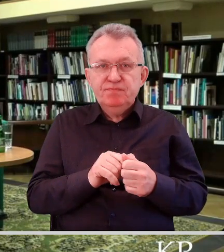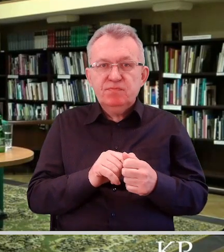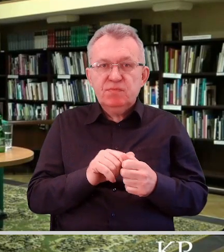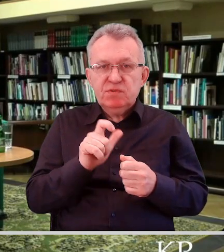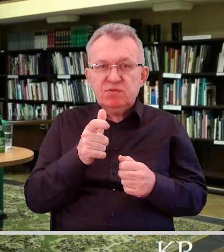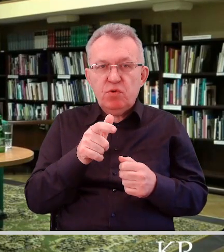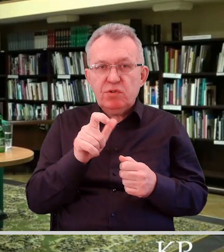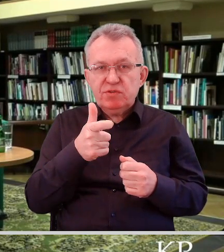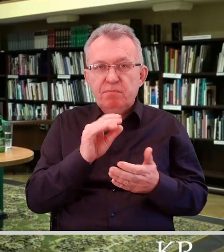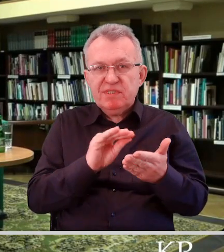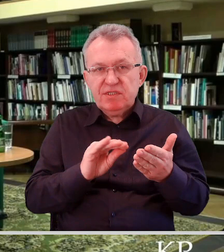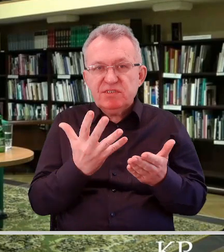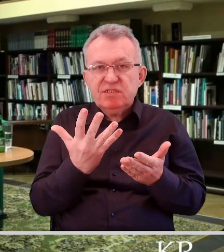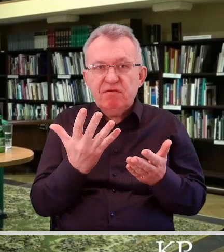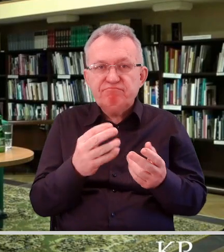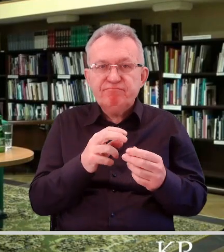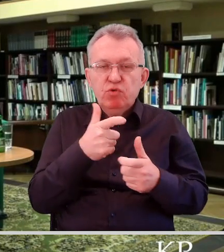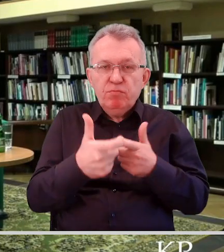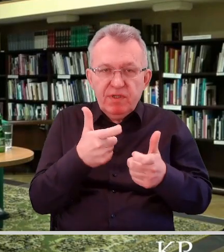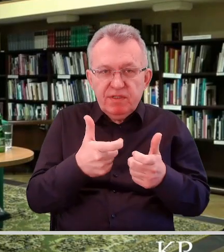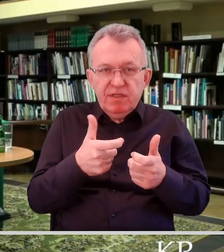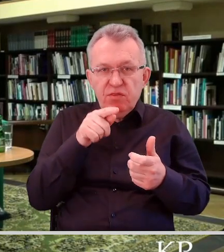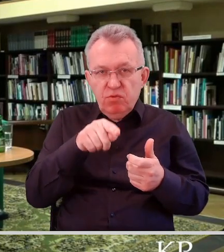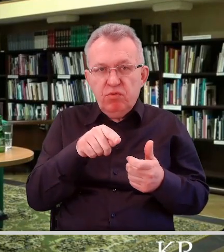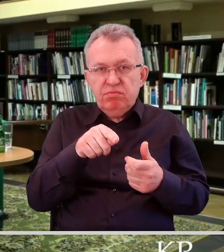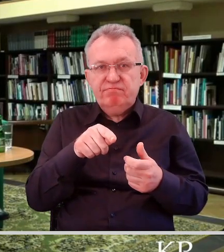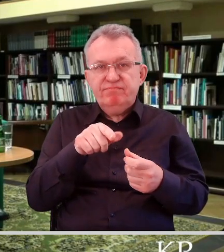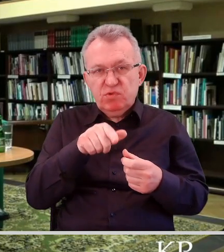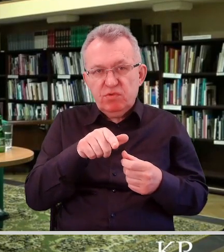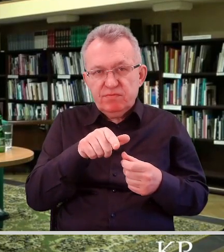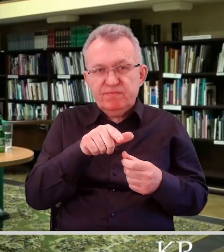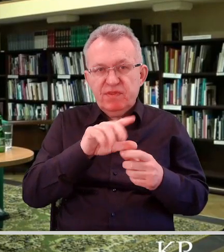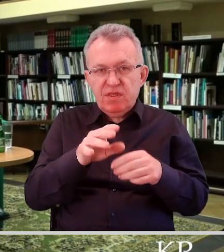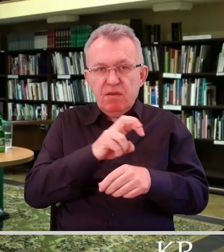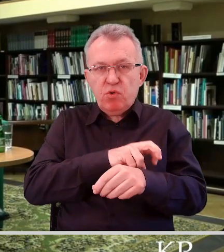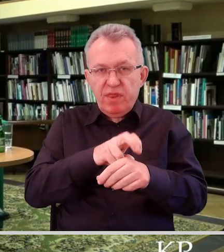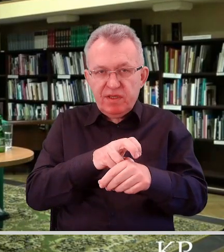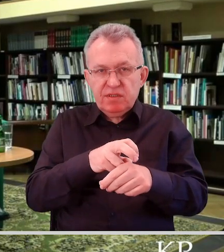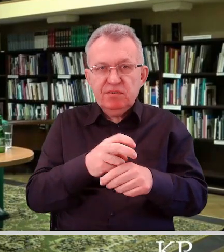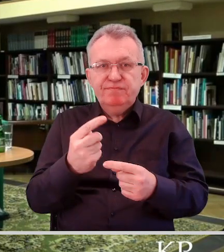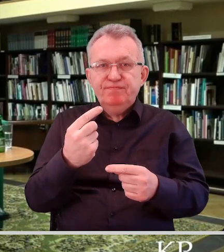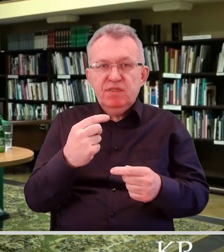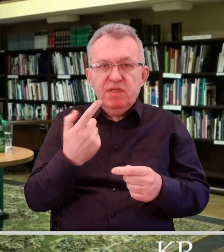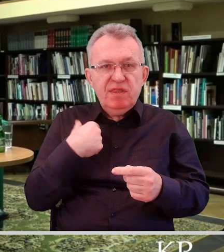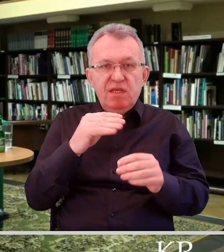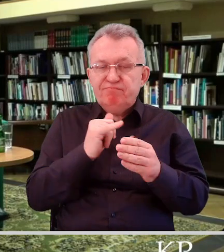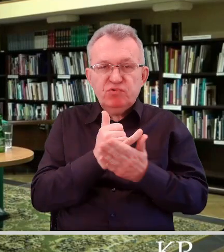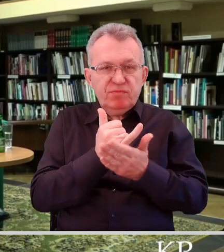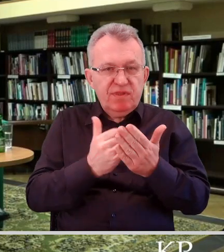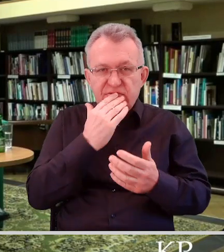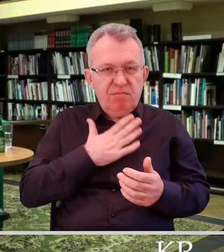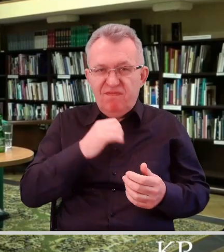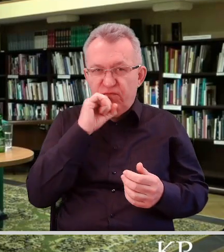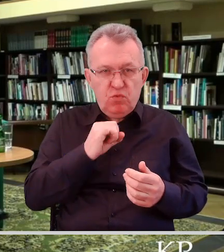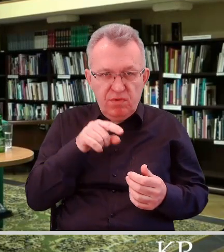coś takiego, co, gdzie pisarze występowali i pisali, także to też. Także te projekty przychodzą, ja mówię, nie szkoliłam się w tym kierunku